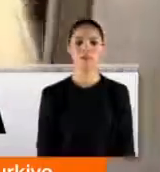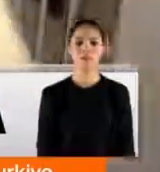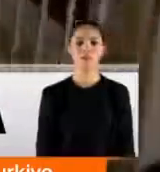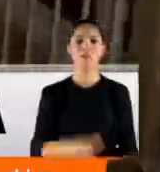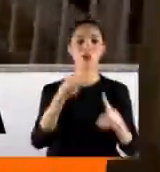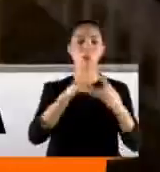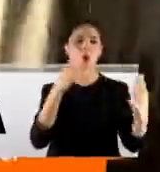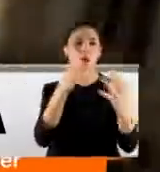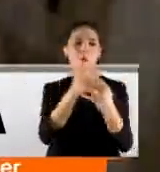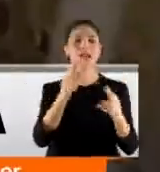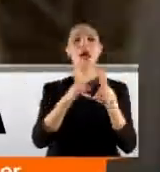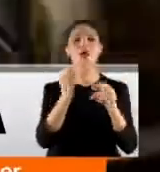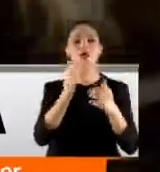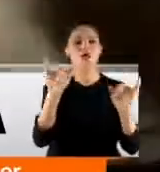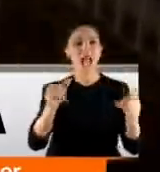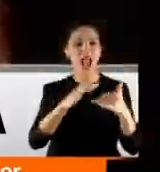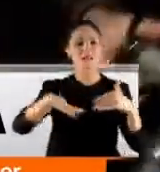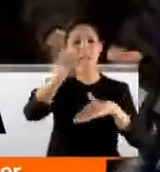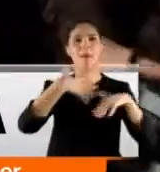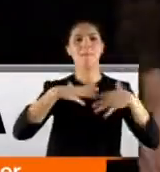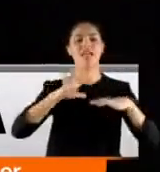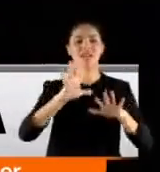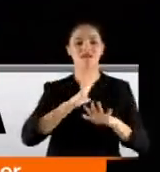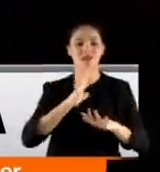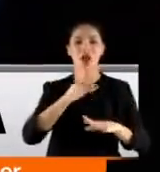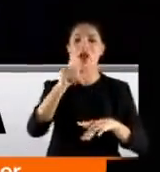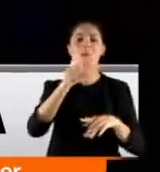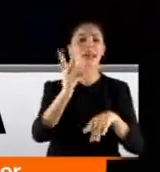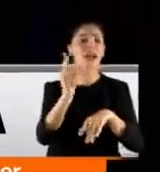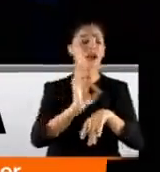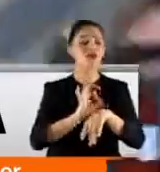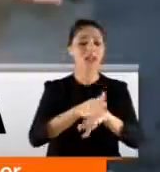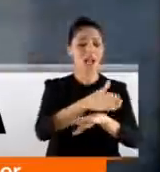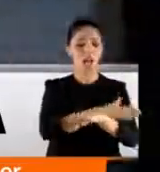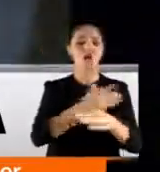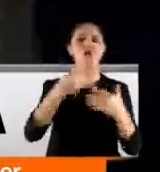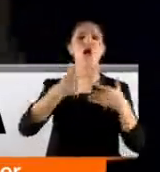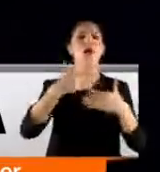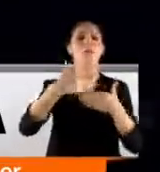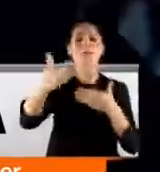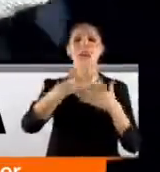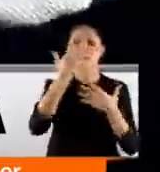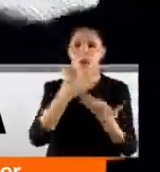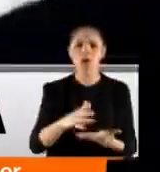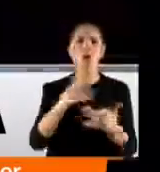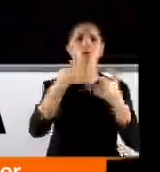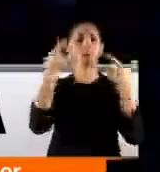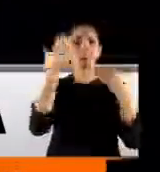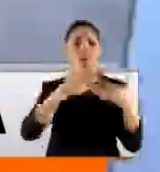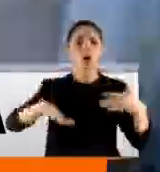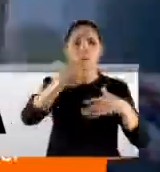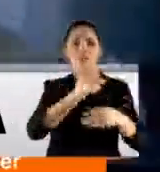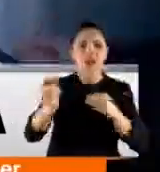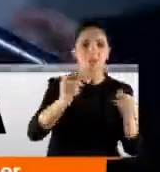Polis baskınıyla korona partisinde panik havası başladı. Birkaç dakika önce maskesiz mesafesiz dans edenler nereye kaçacağını